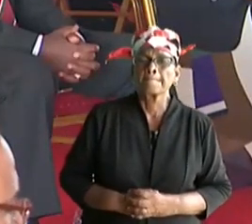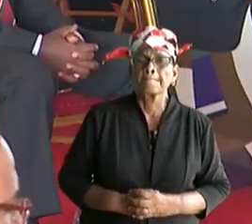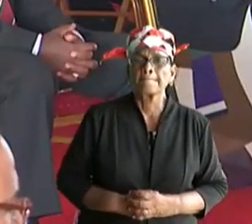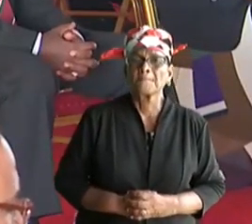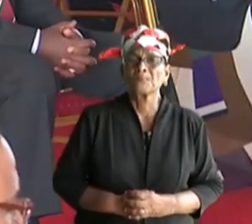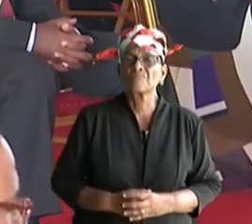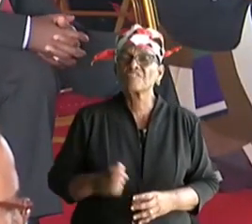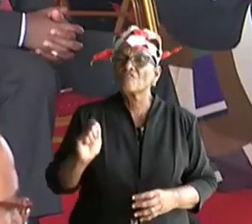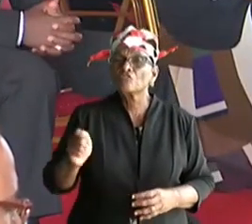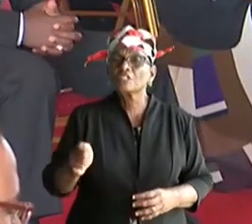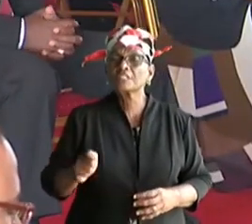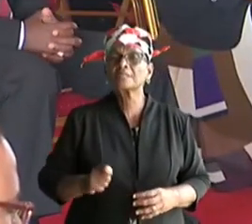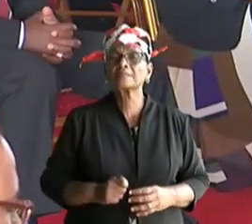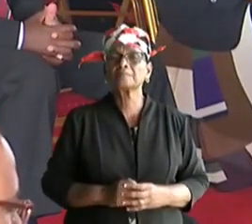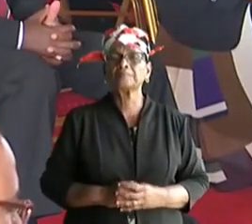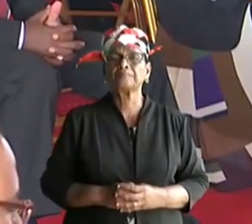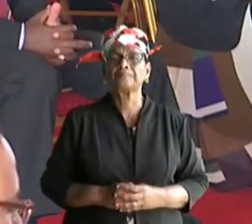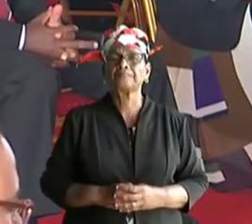Meneer voorzitter,